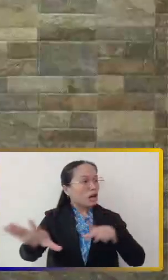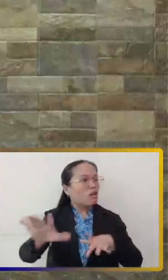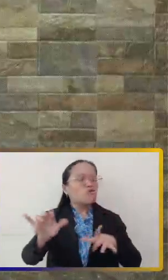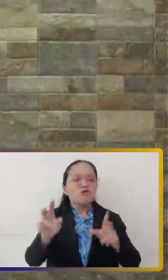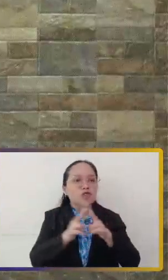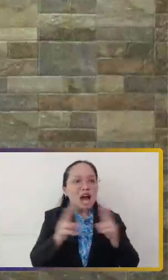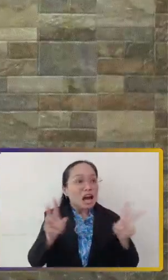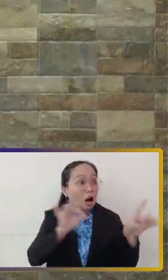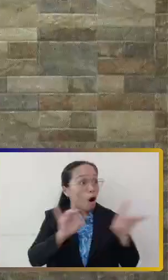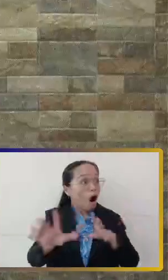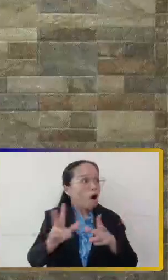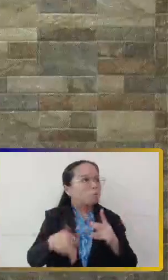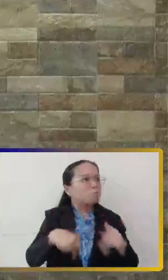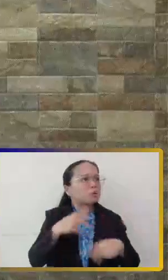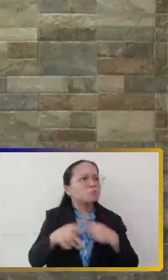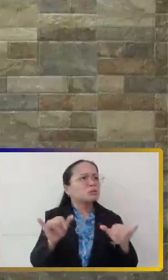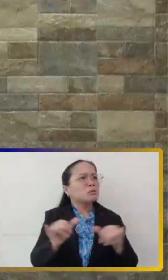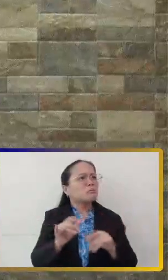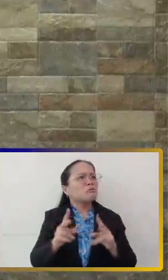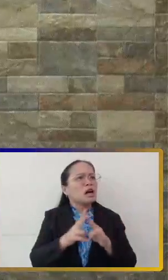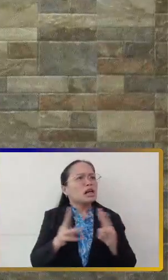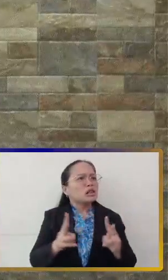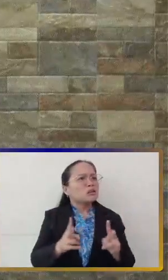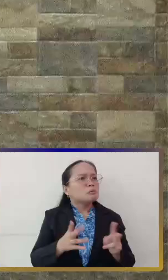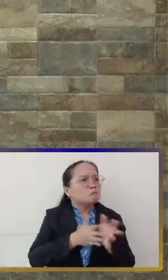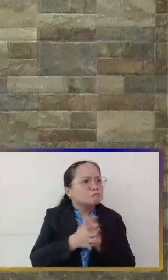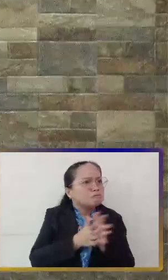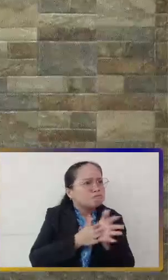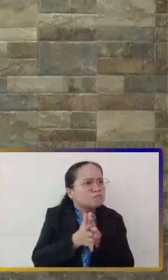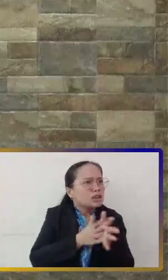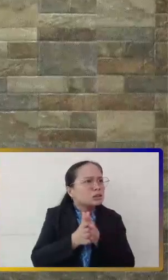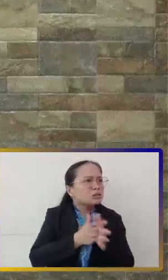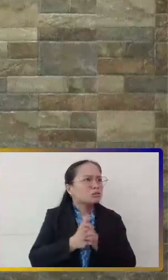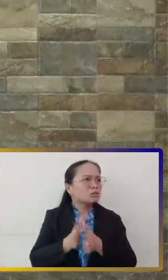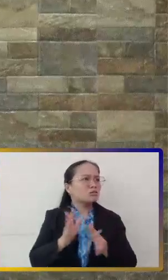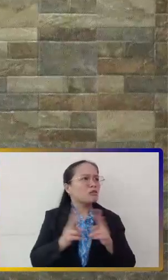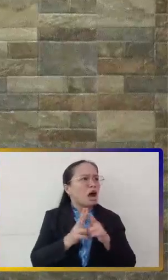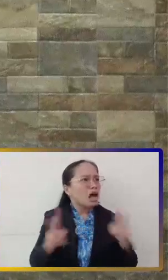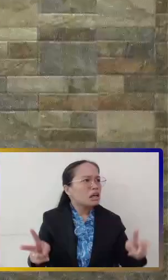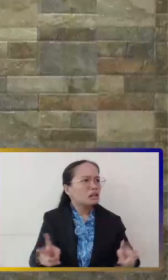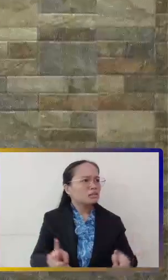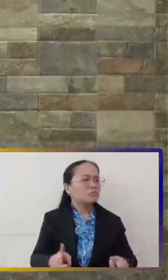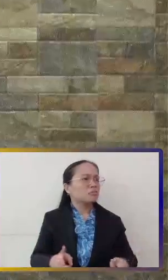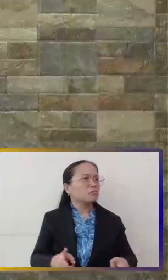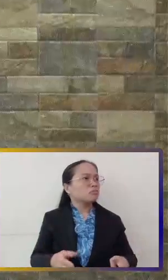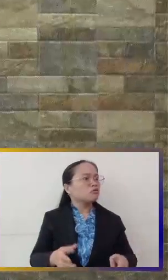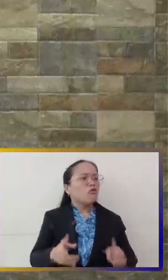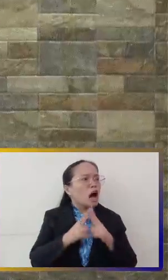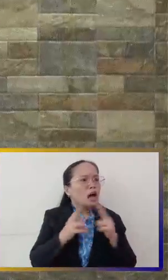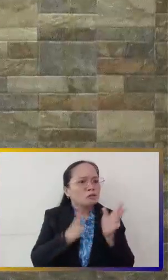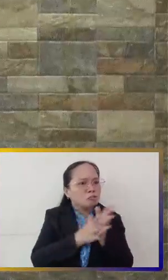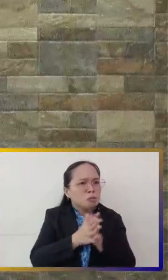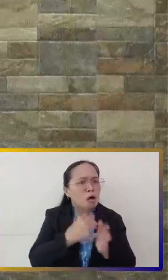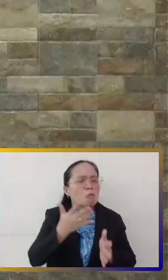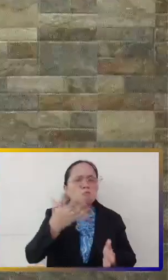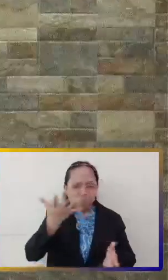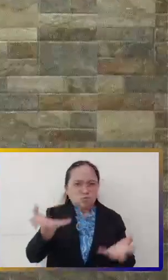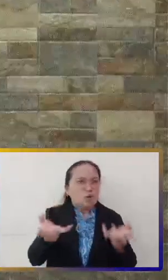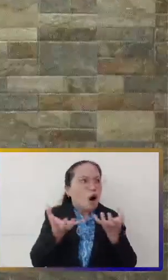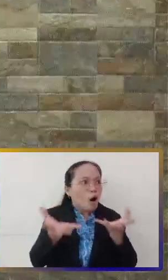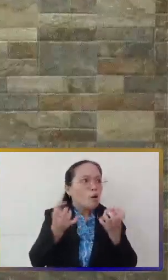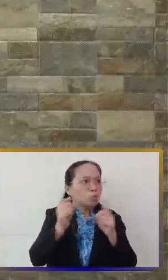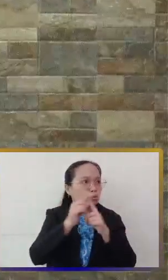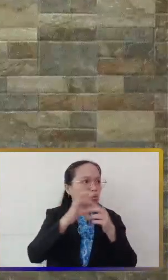maghiwa-hiwalay. Sabi ko, brado, medyo bigyan nyo ng konting pahinga yung truth ko. You see that? Sagana